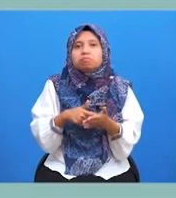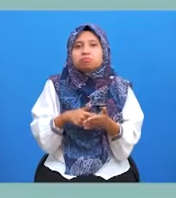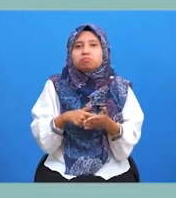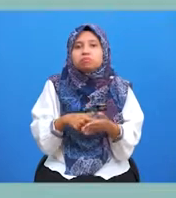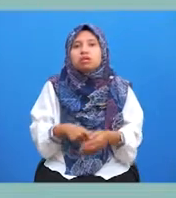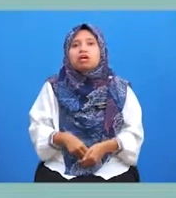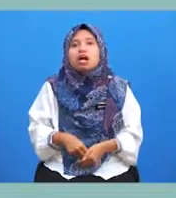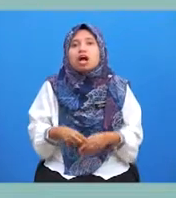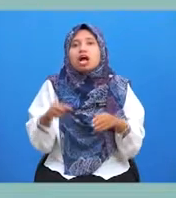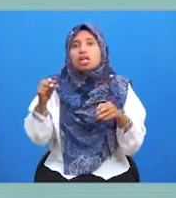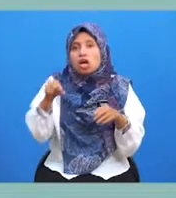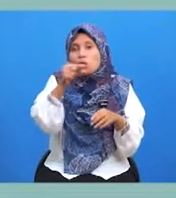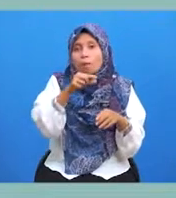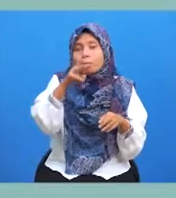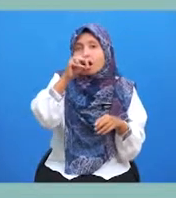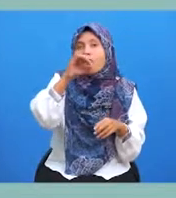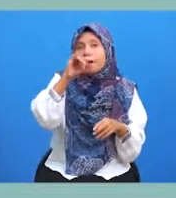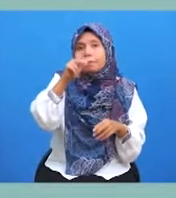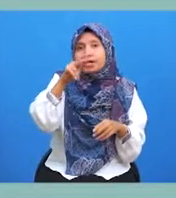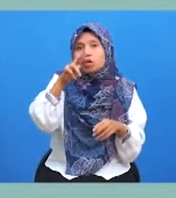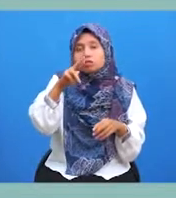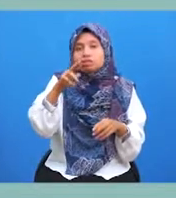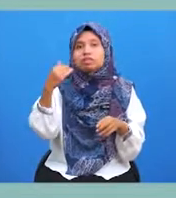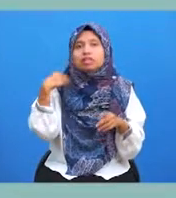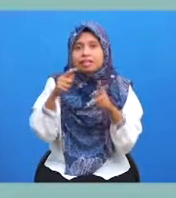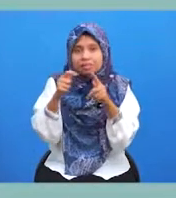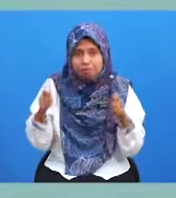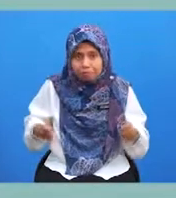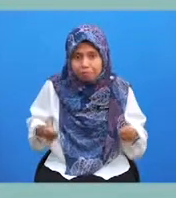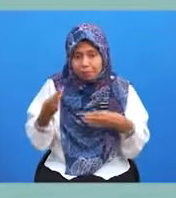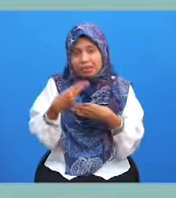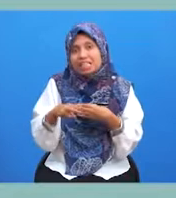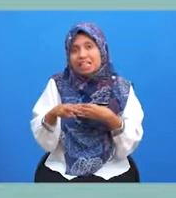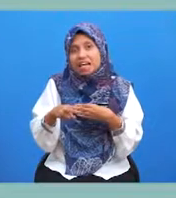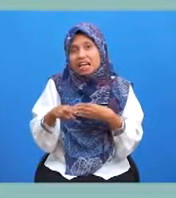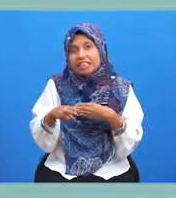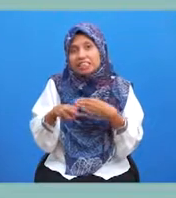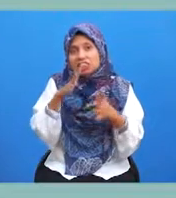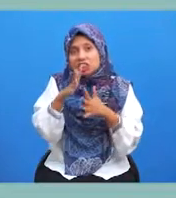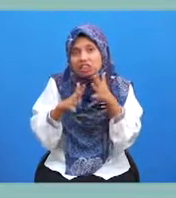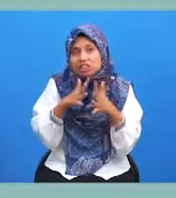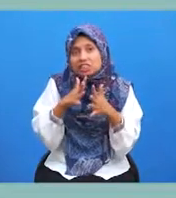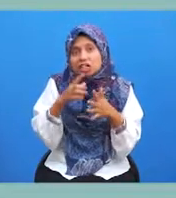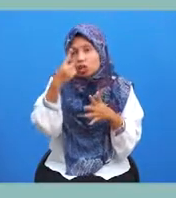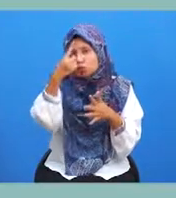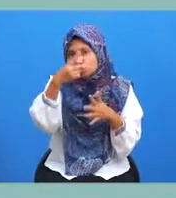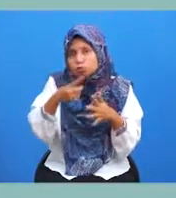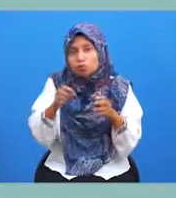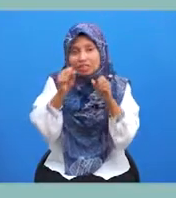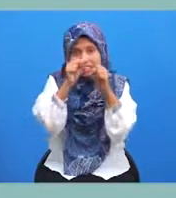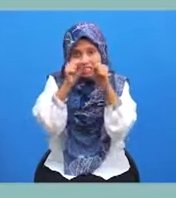mikro merupakan medium penghantaran, iaitu isyarat, dalam sistem